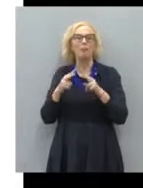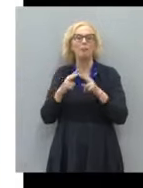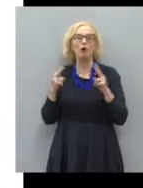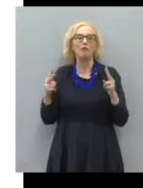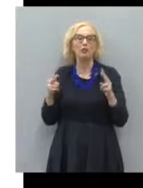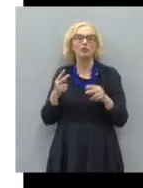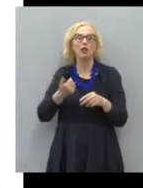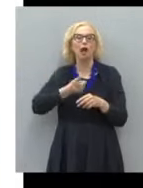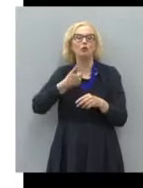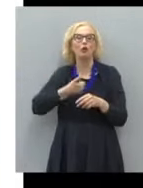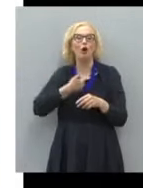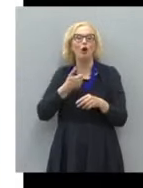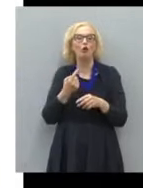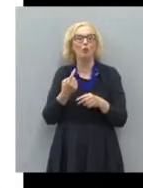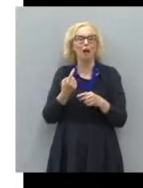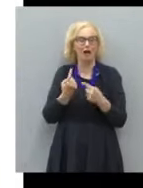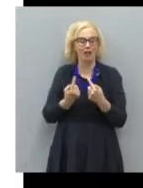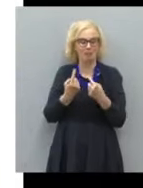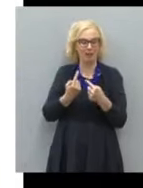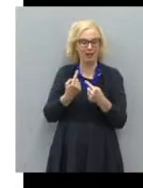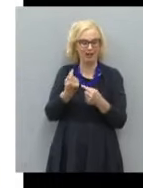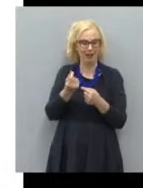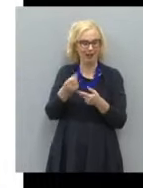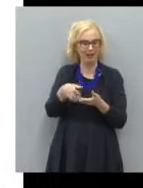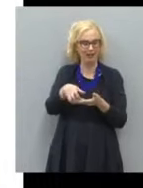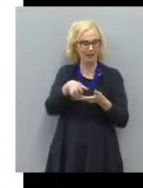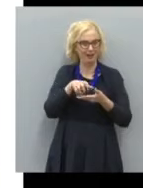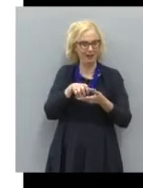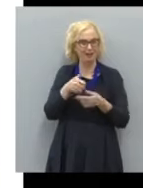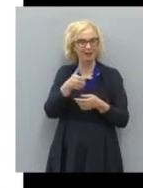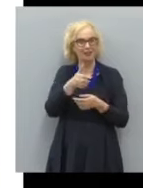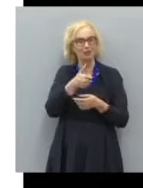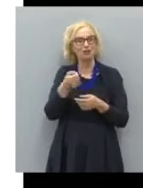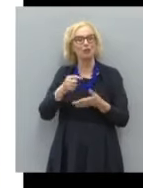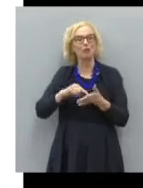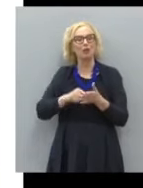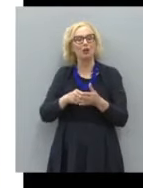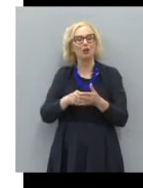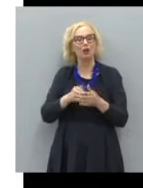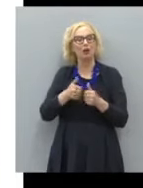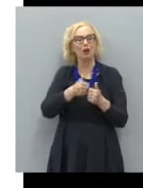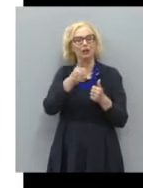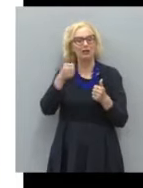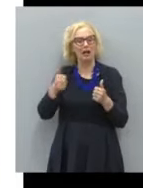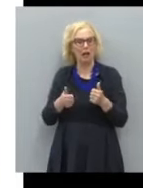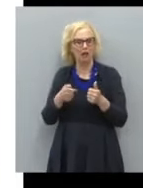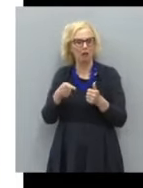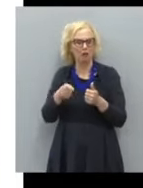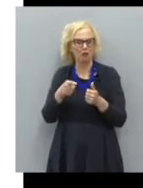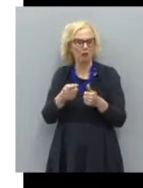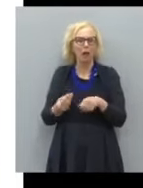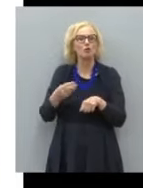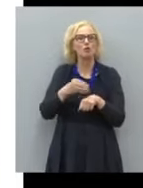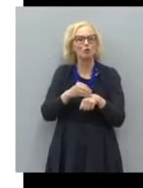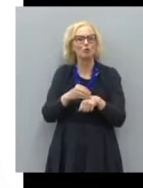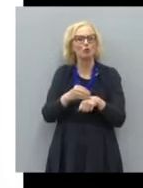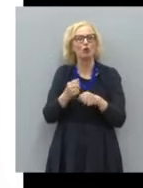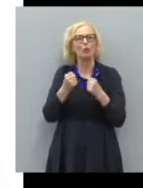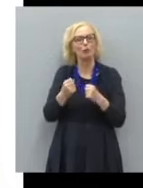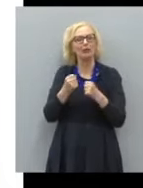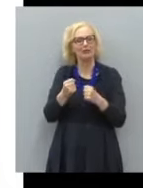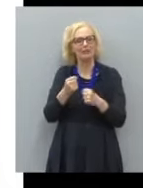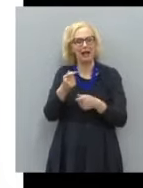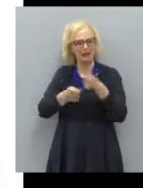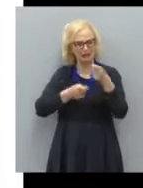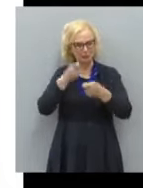di trento dal 2022 per 100 milioni all'anno che si aggiungono all'ordinario potenziale di spesa quindi una crescita ancora